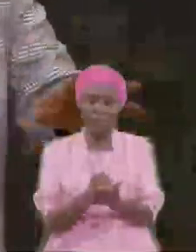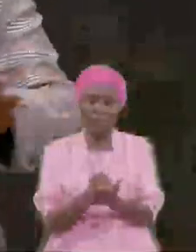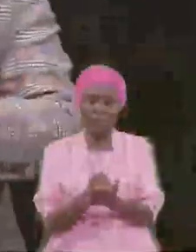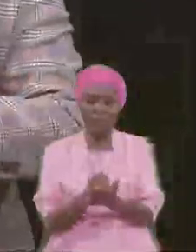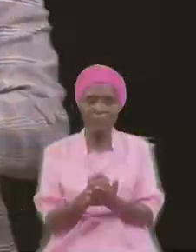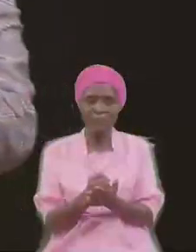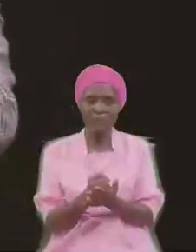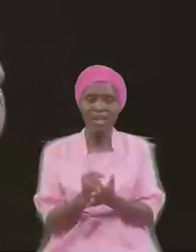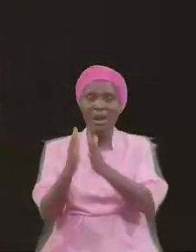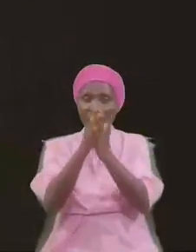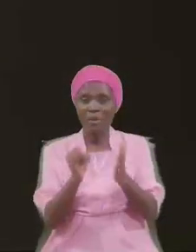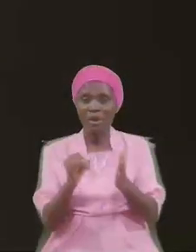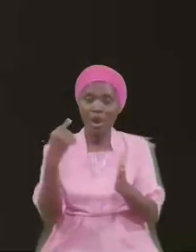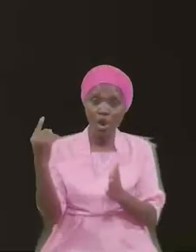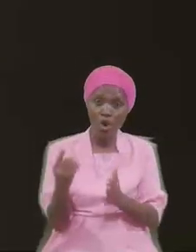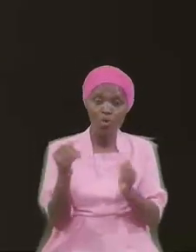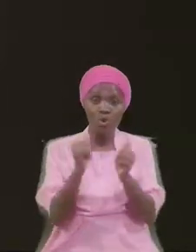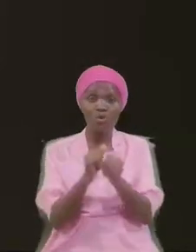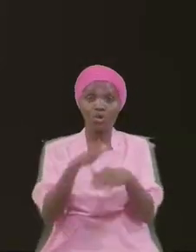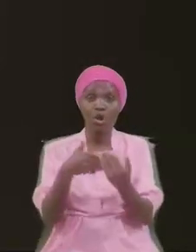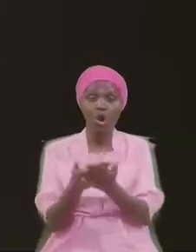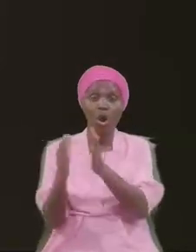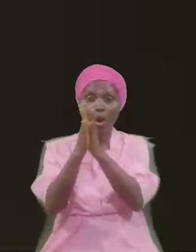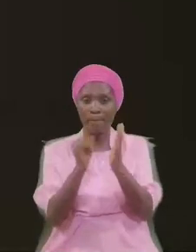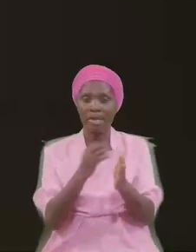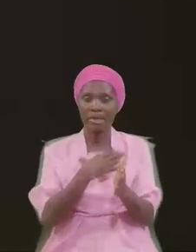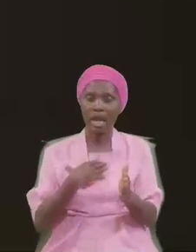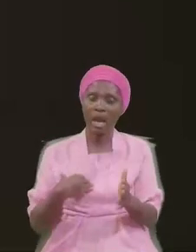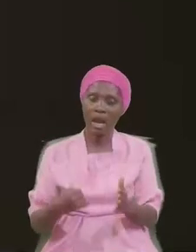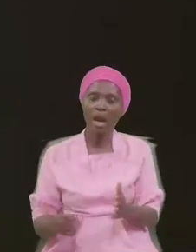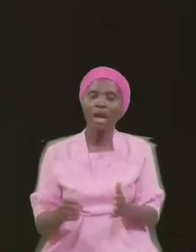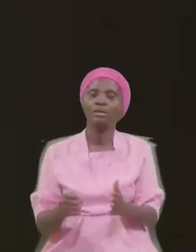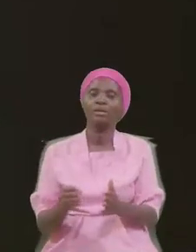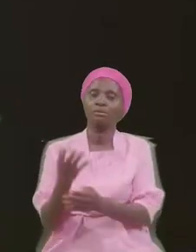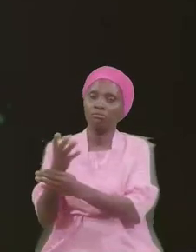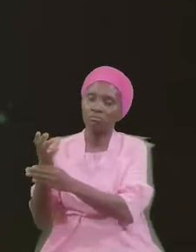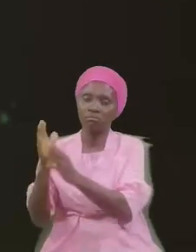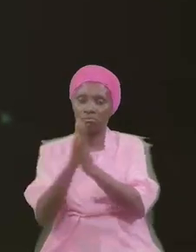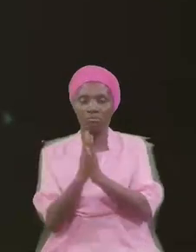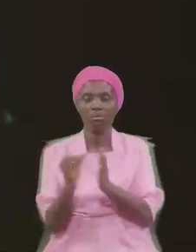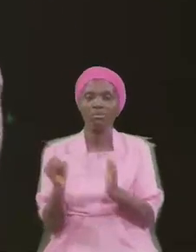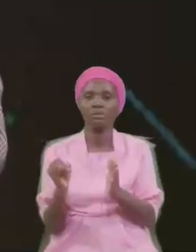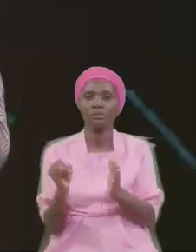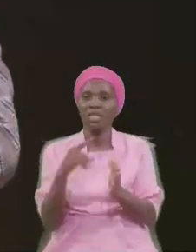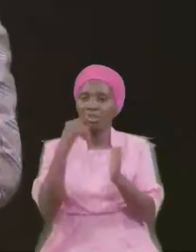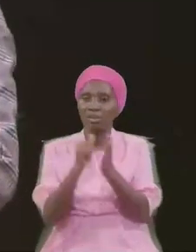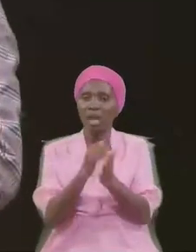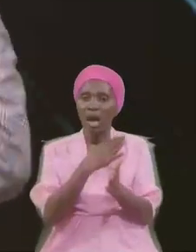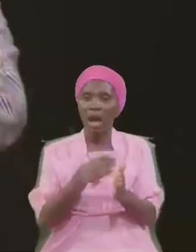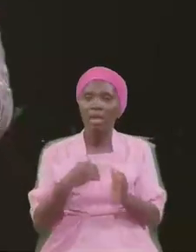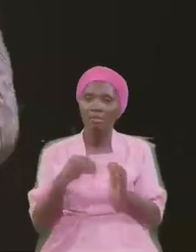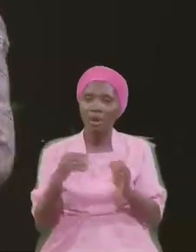Faites en tout temps par l'esprit toutes sortes de prières et de supplications. Veillez à cela avec une